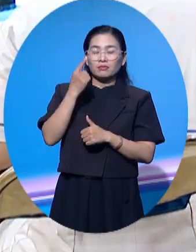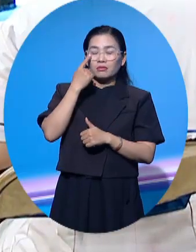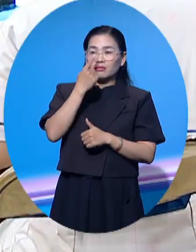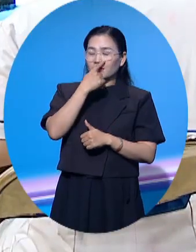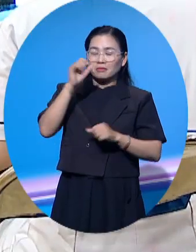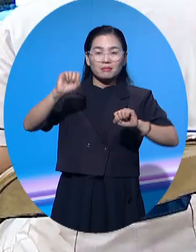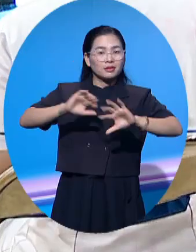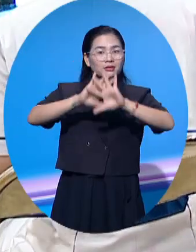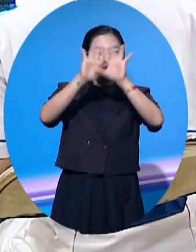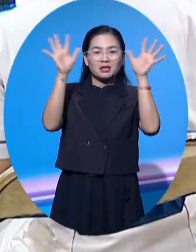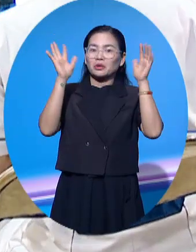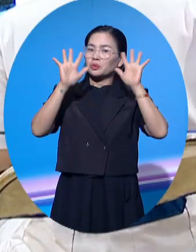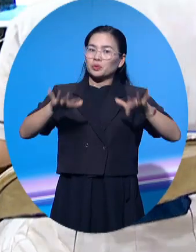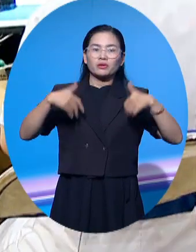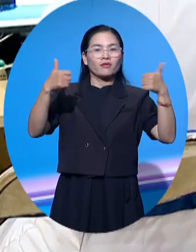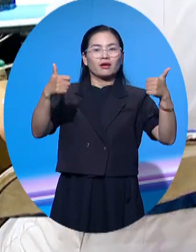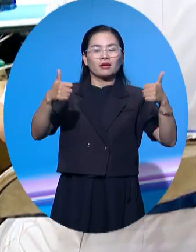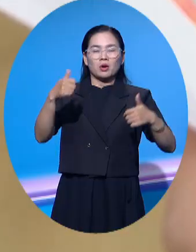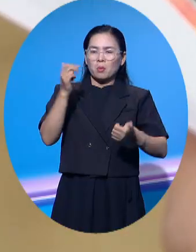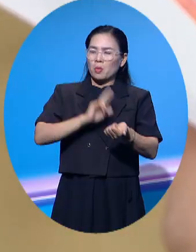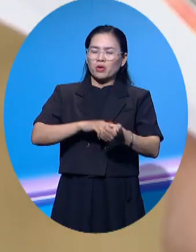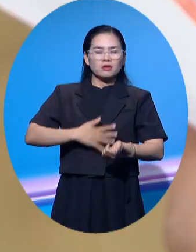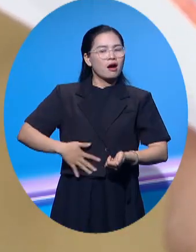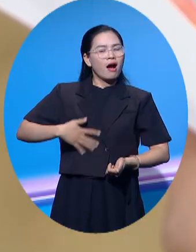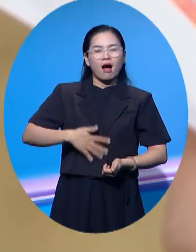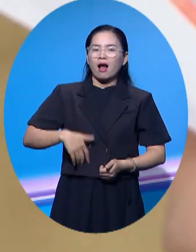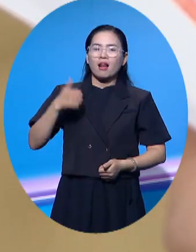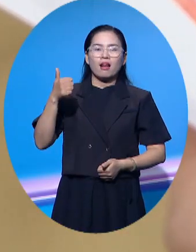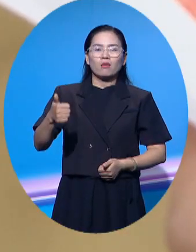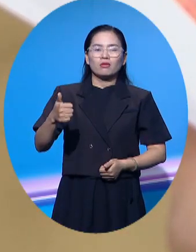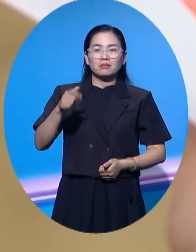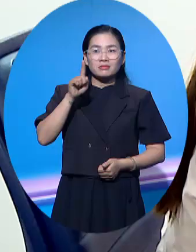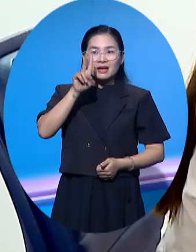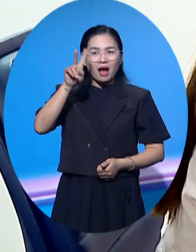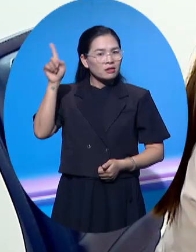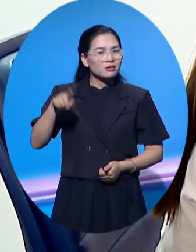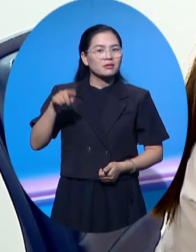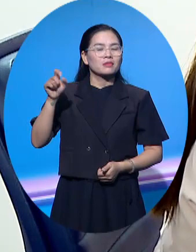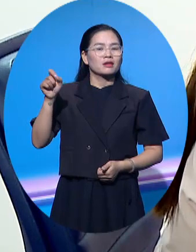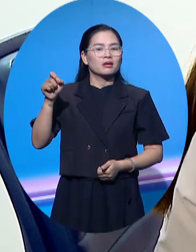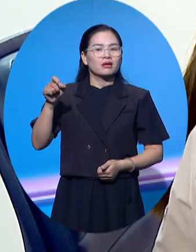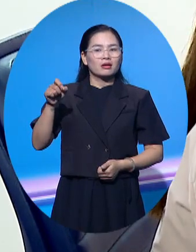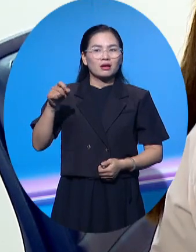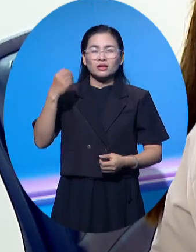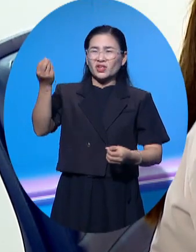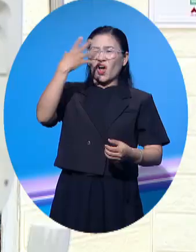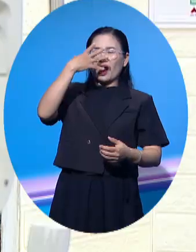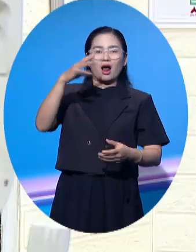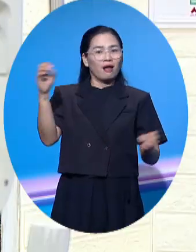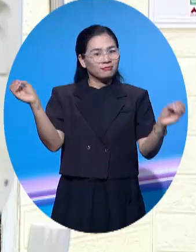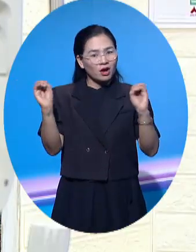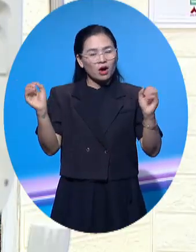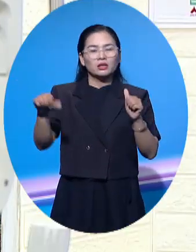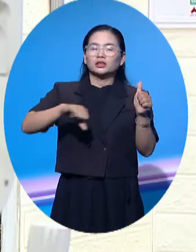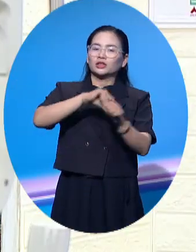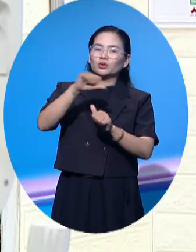có thể nói là tuyệt vời. Bệnh nhân rất là hài lòng với thị lực, cả những bệnh nhân đạt đến 12/10, không hề bị chói lóa, quay trở lại sinh hoạt